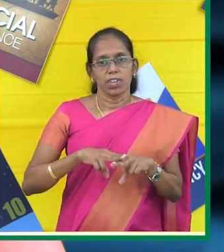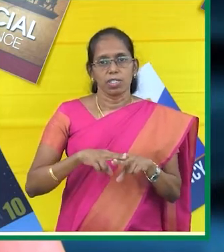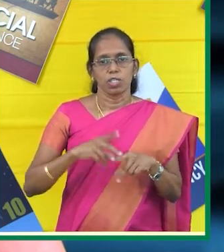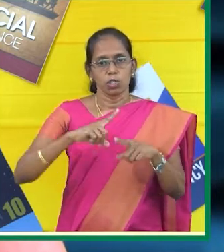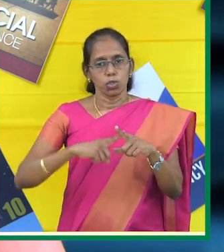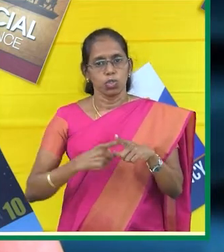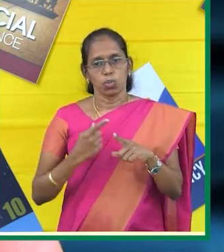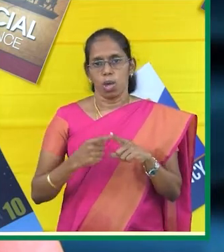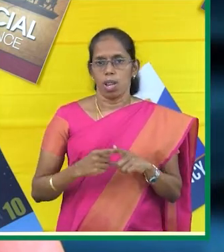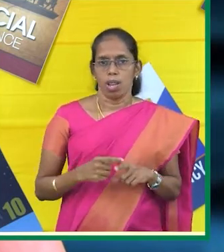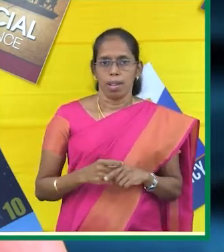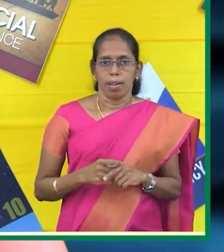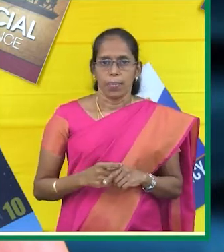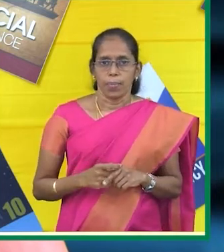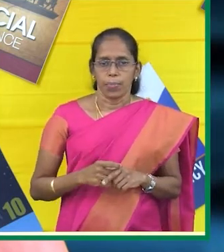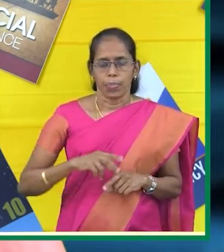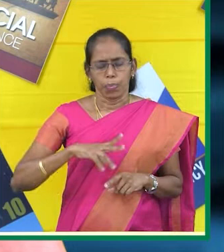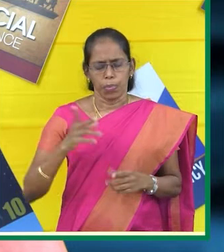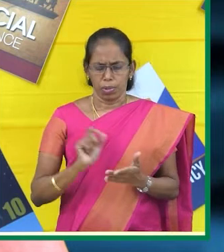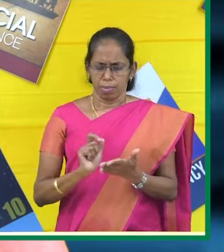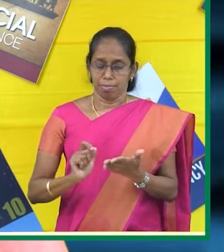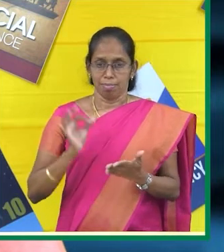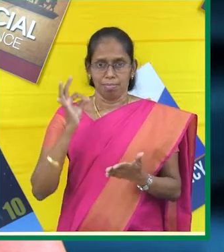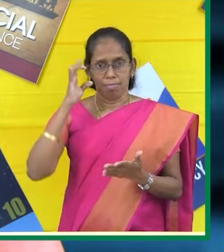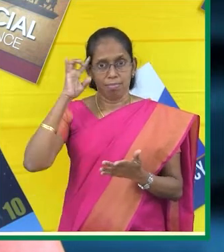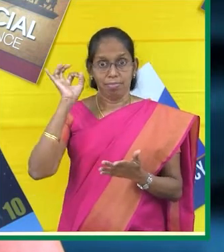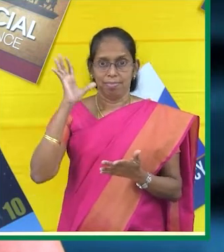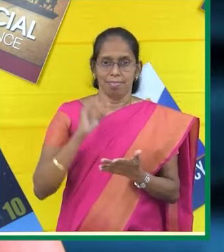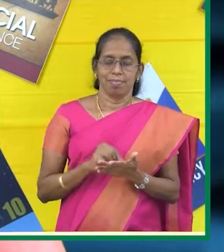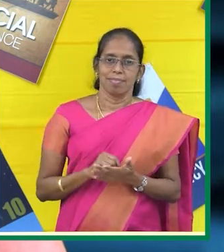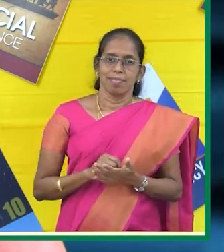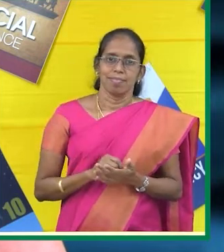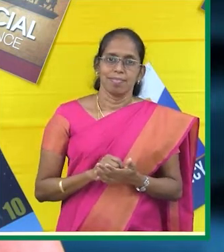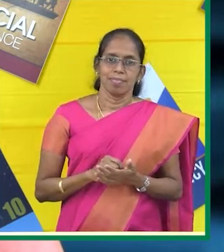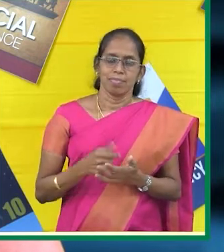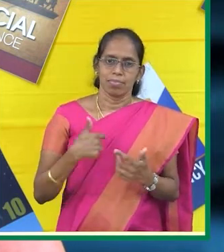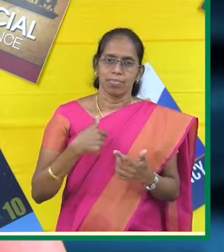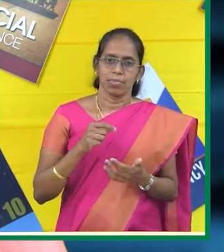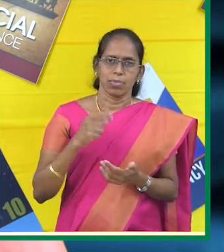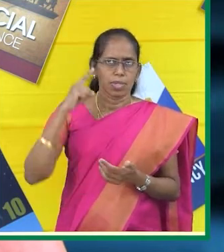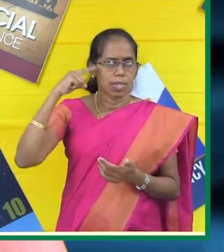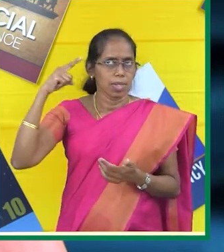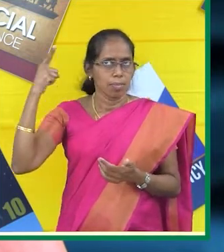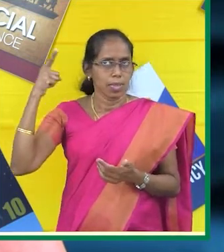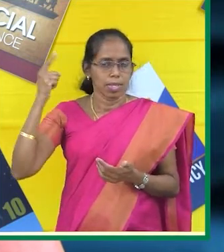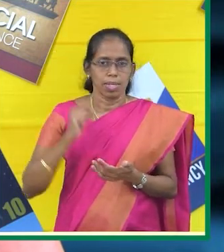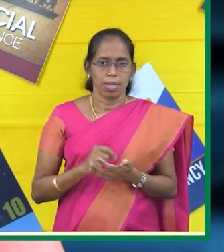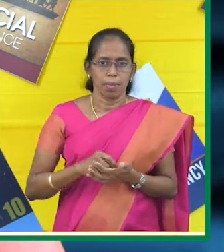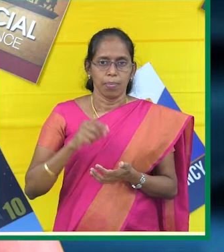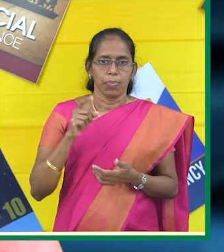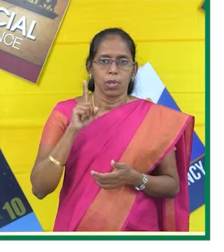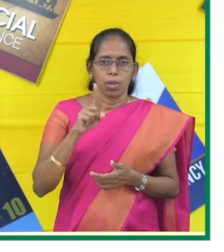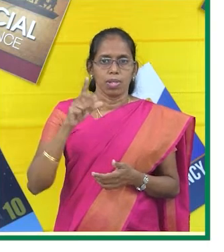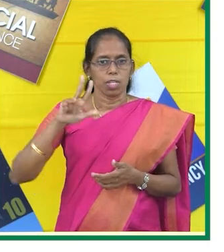என்று சொல்லக்கூடிய ஜூல்ஸ் வர்ன் ஒரு பெரிய எழுத்தாளர். அவர் தன்னுடைய கற்பனை